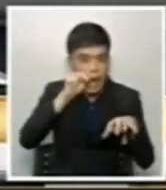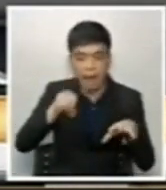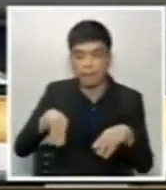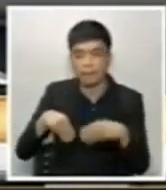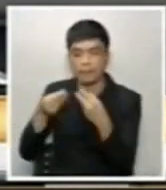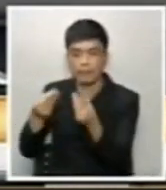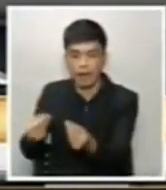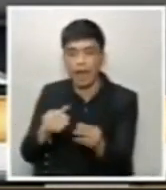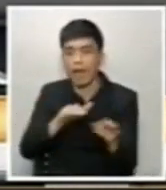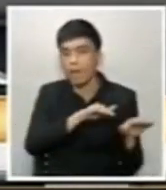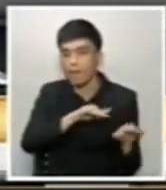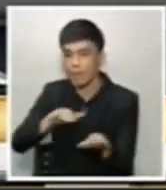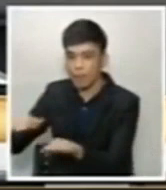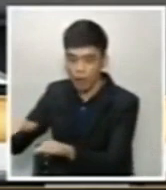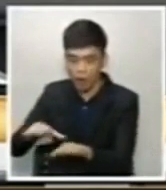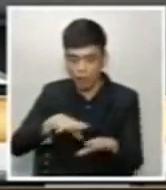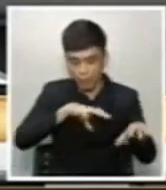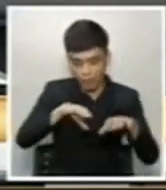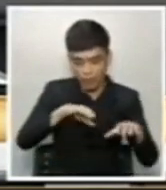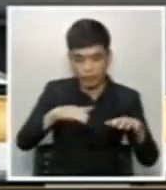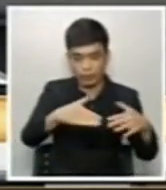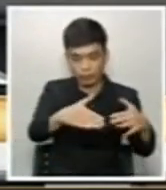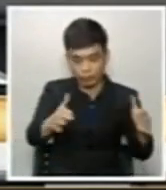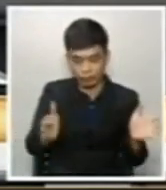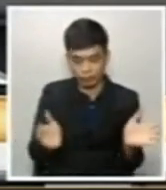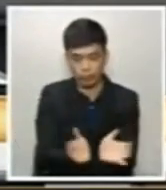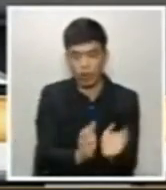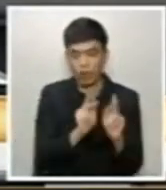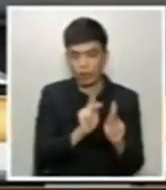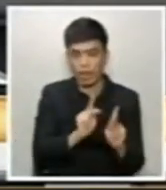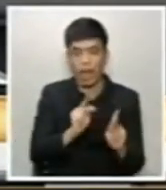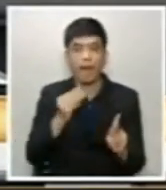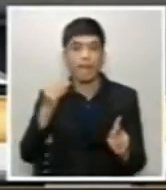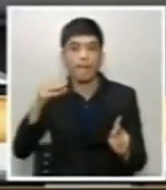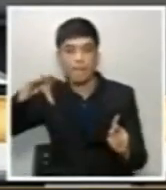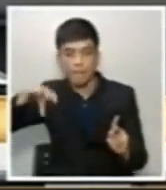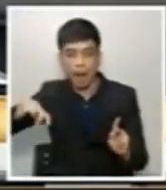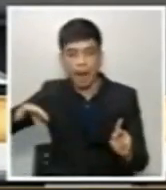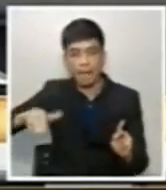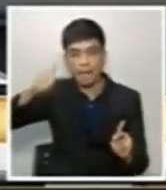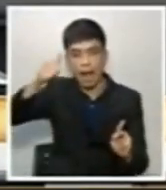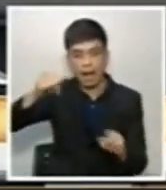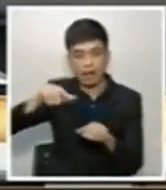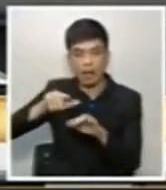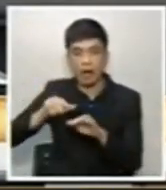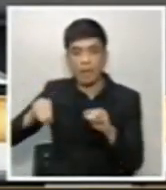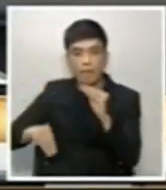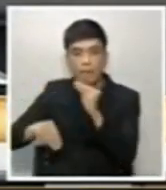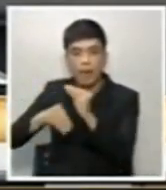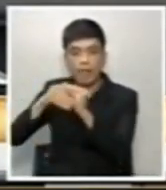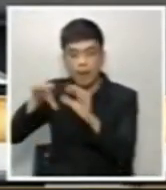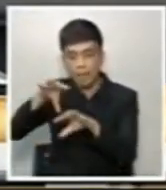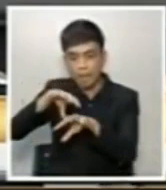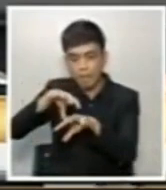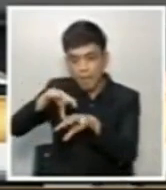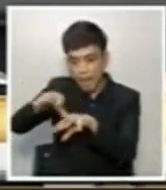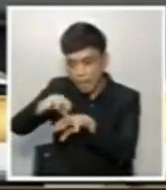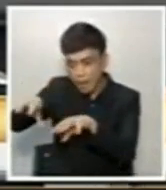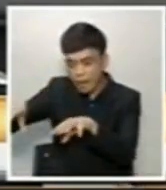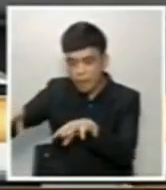งน้ำที่จะการขยายเมืองก็ดีการเติบโตในเรื่องของการท่องเที่ยวก็ดีการ